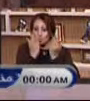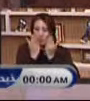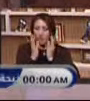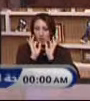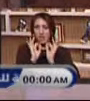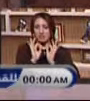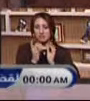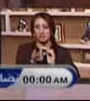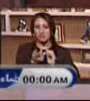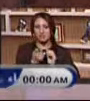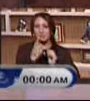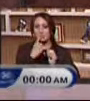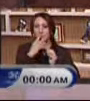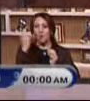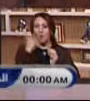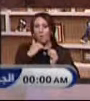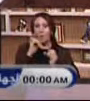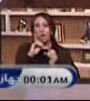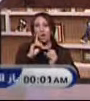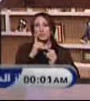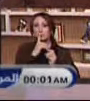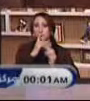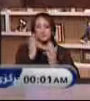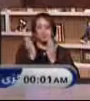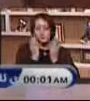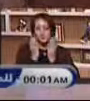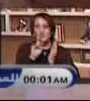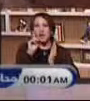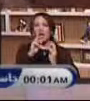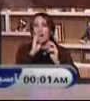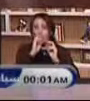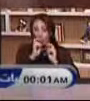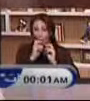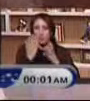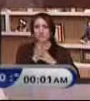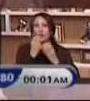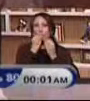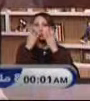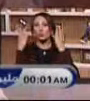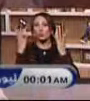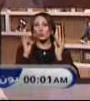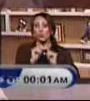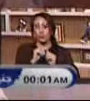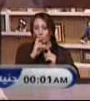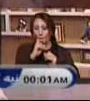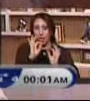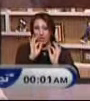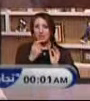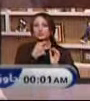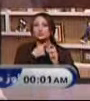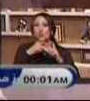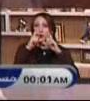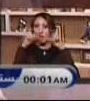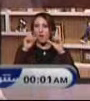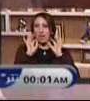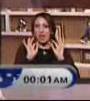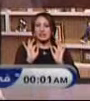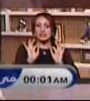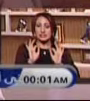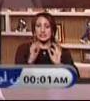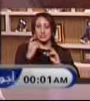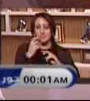صامتا حرمت لساني من أو أذني من السمع. دي النقطة الثانية. النقطة الثالثة كان عمر بن عبد العزيز يعمل مجلس